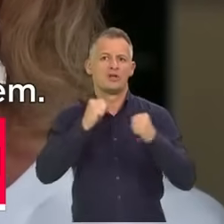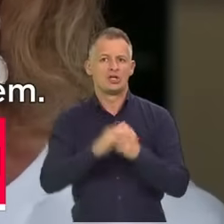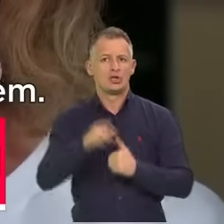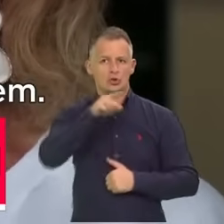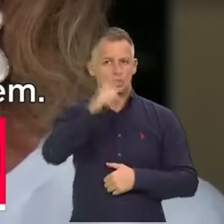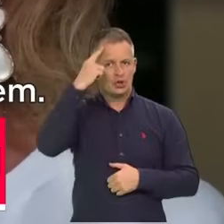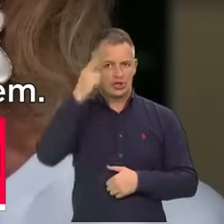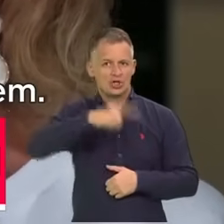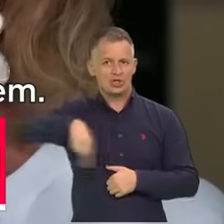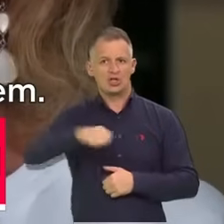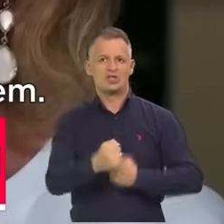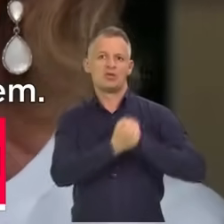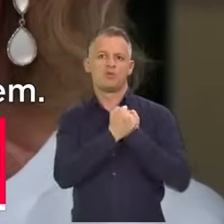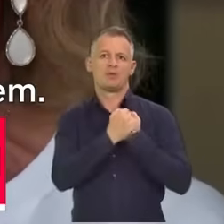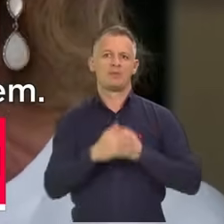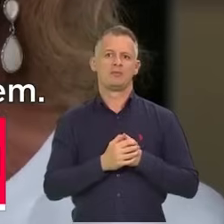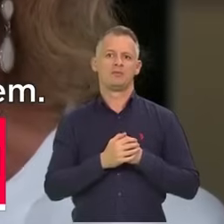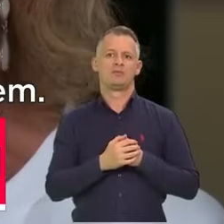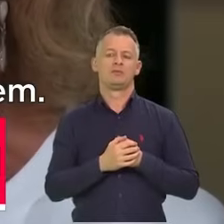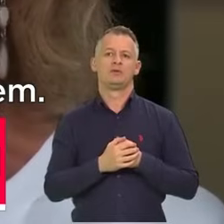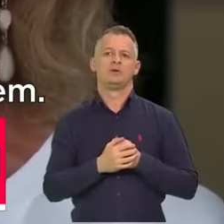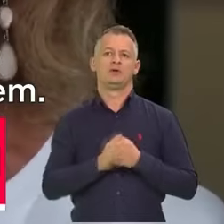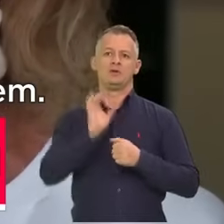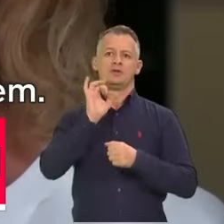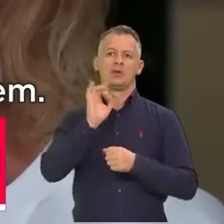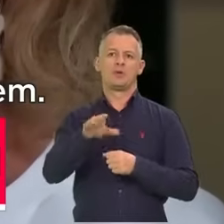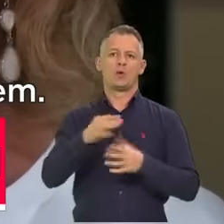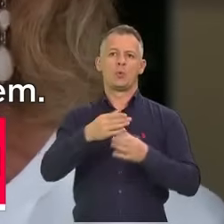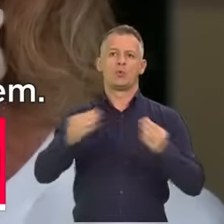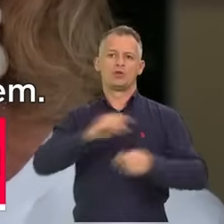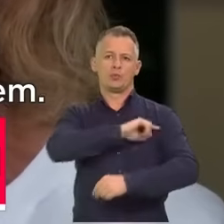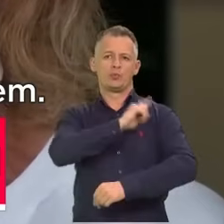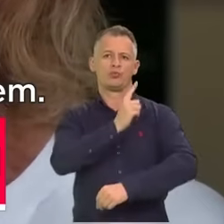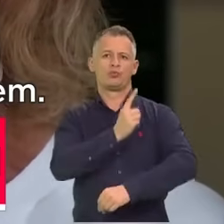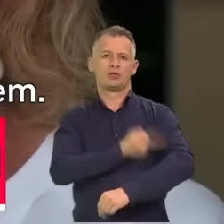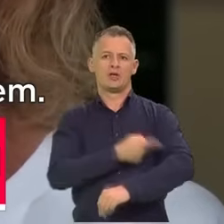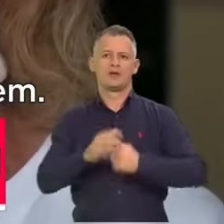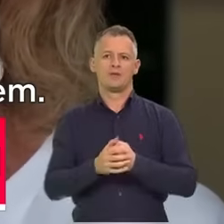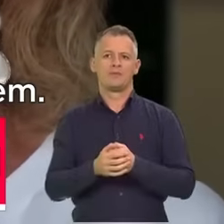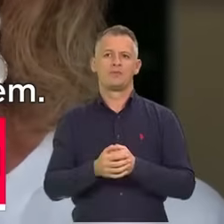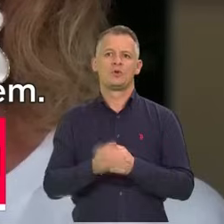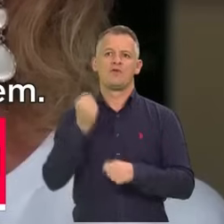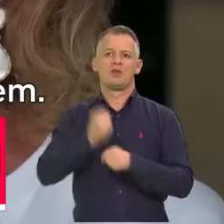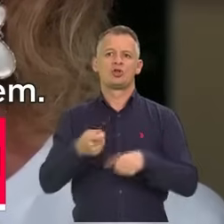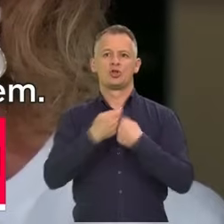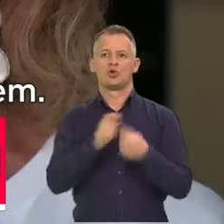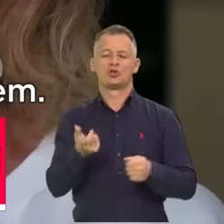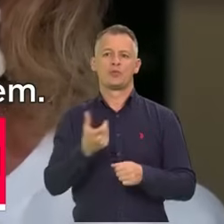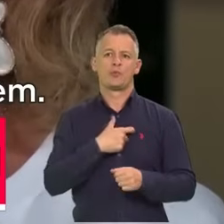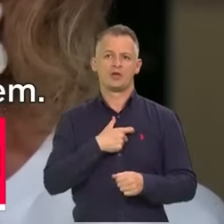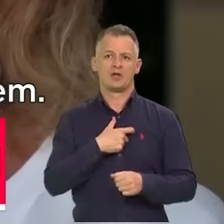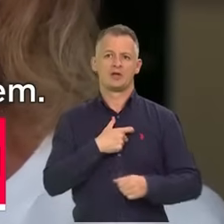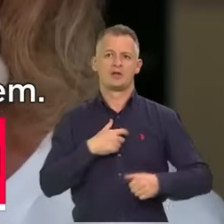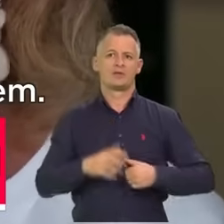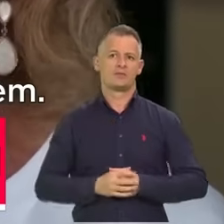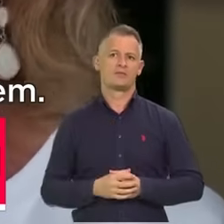strong. You know, we love you. I send you lots of strength. We